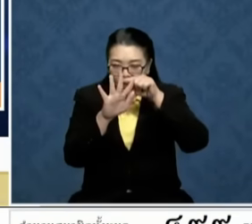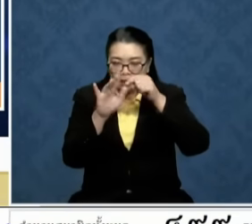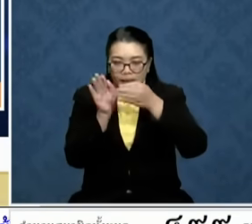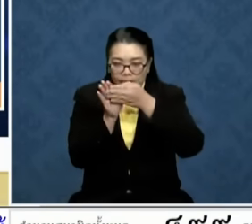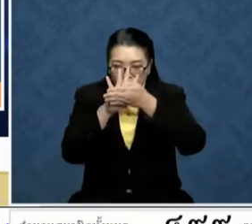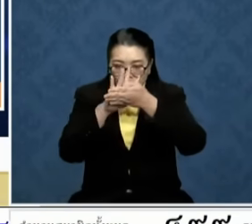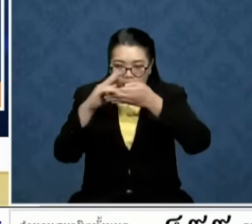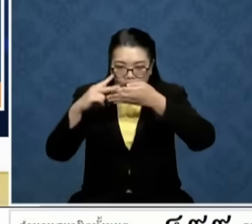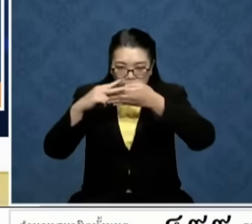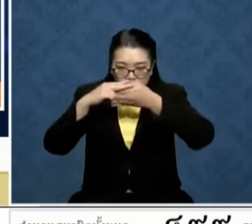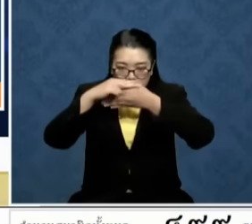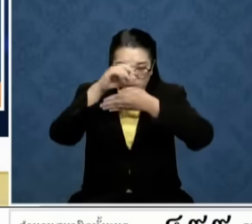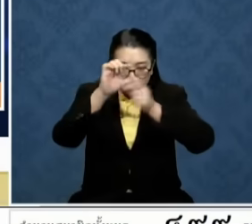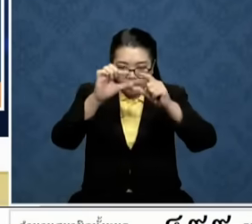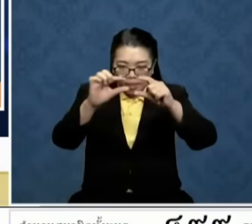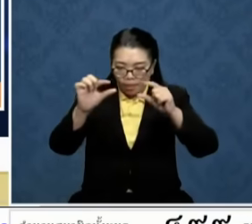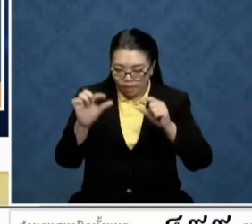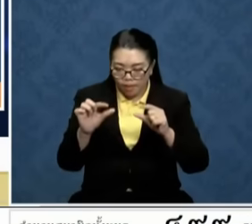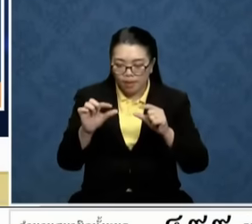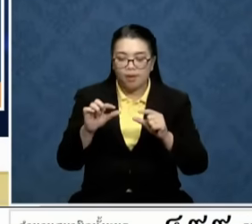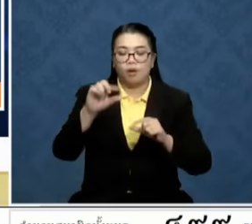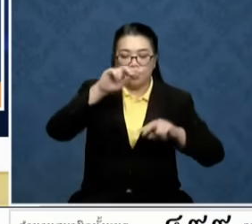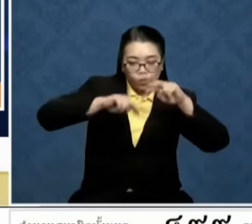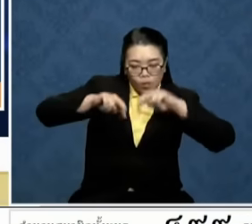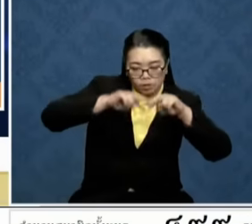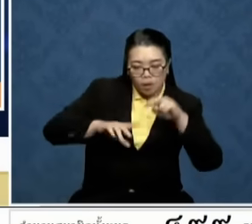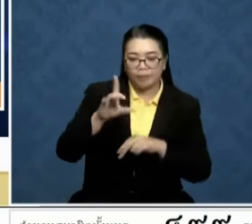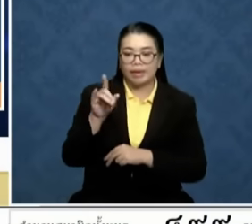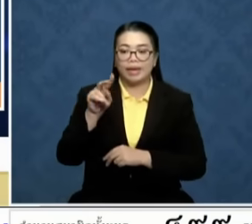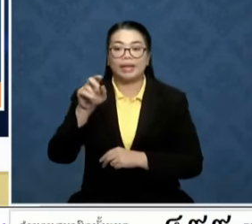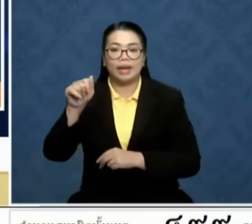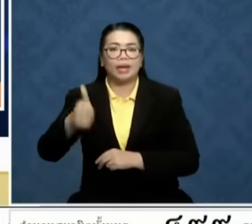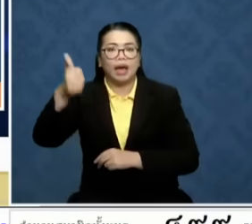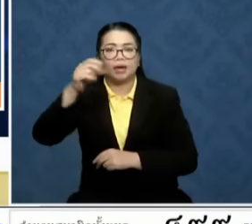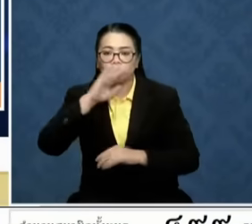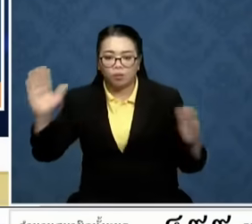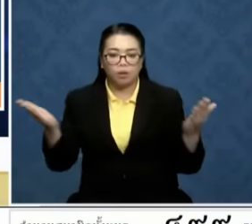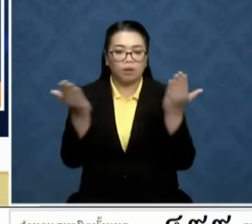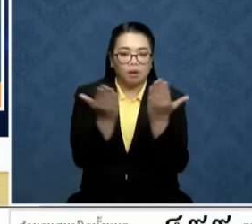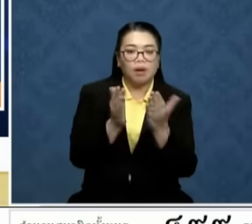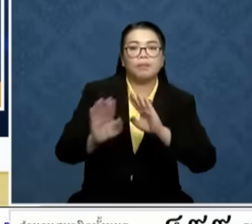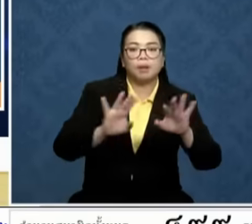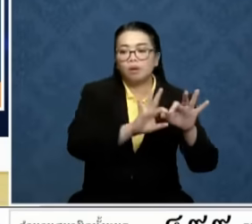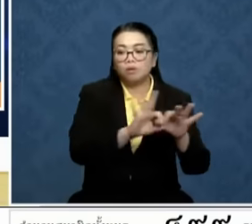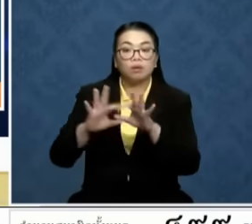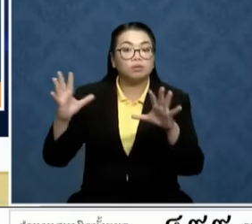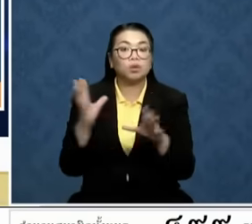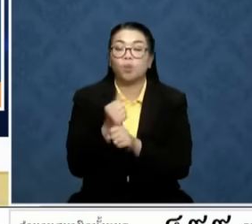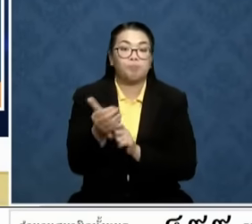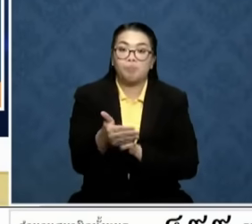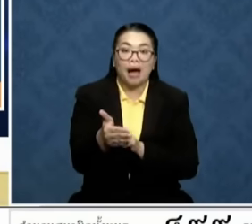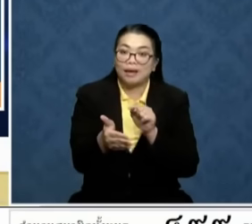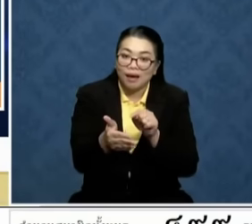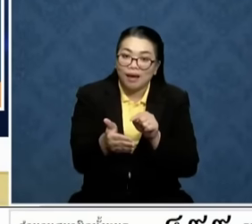DNAถูกมครับแล้วถ้ามันมี DNAมันก็จะไปตอบโจทย์ของอาจารย์พิดีเมื่อสักครู่นี้แล้วมันก็จะเชื่อมได้ว่าสรุปแล้วปลา